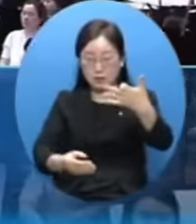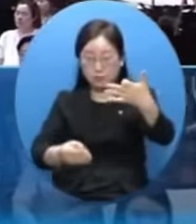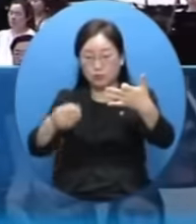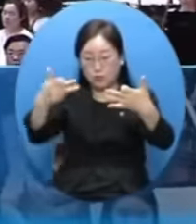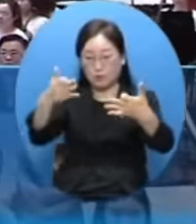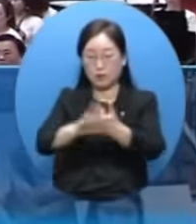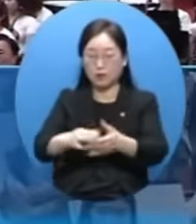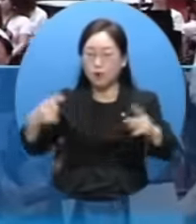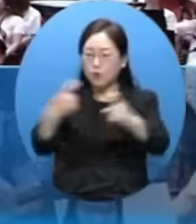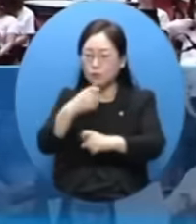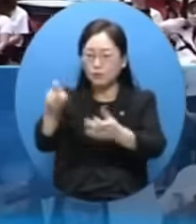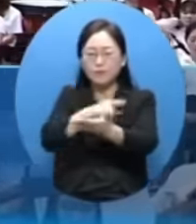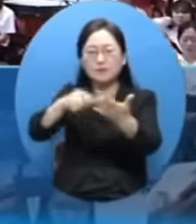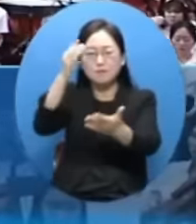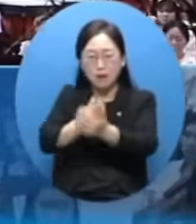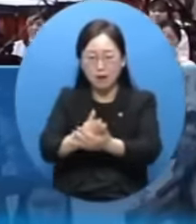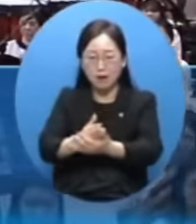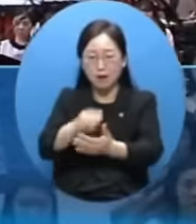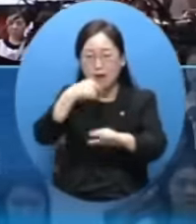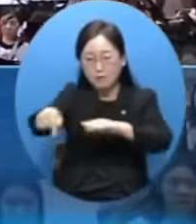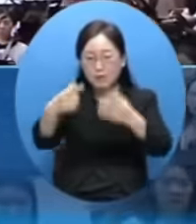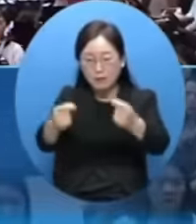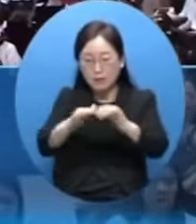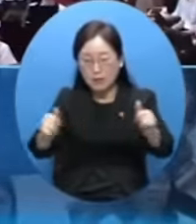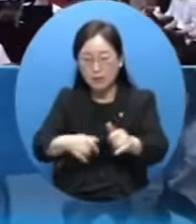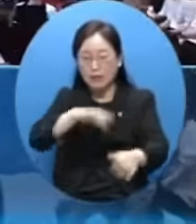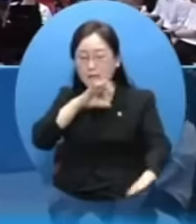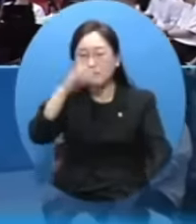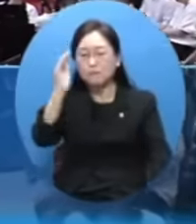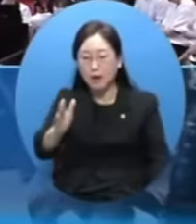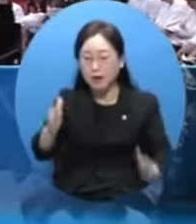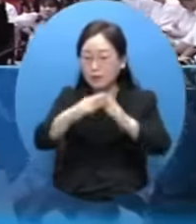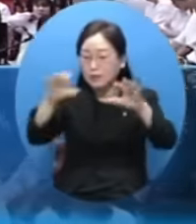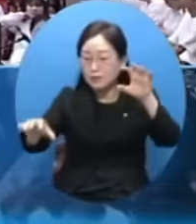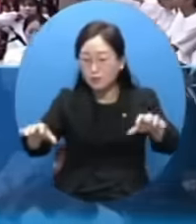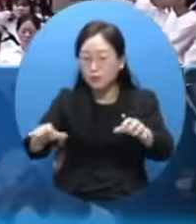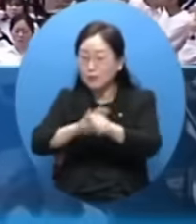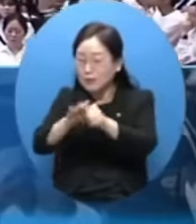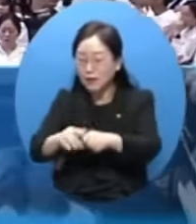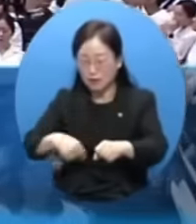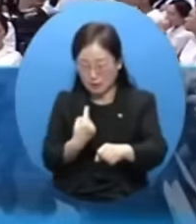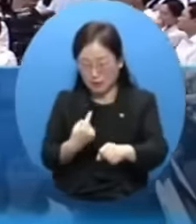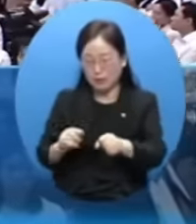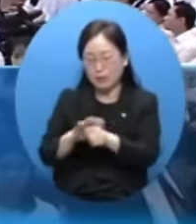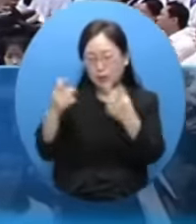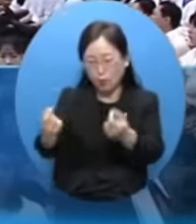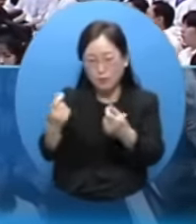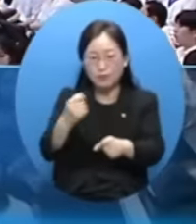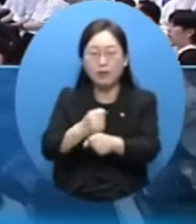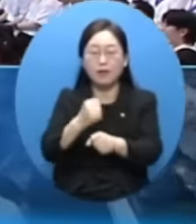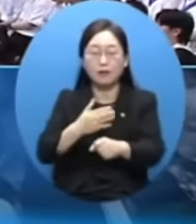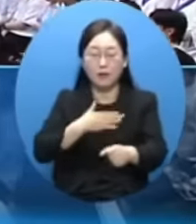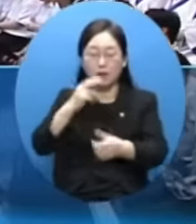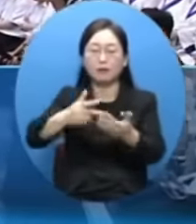갚지 말며 동포를 원망하지 말며 내 이웃 사랑하기를 내 자신과 같이 하라. 나는